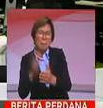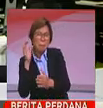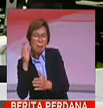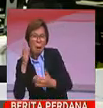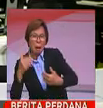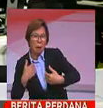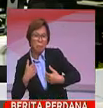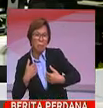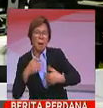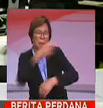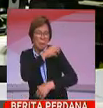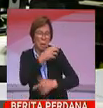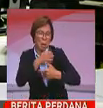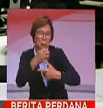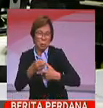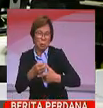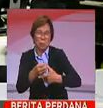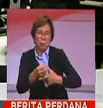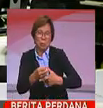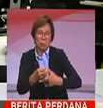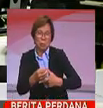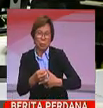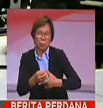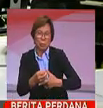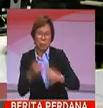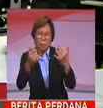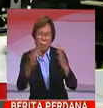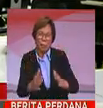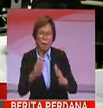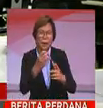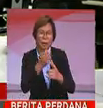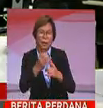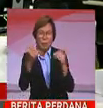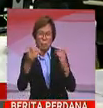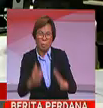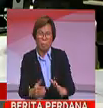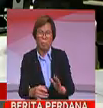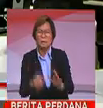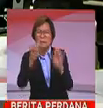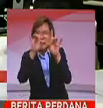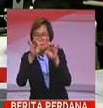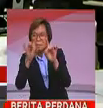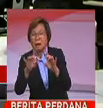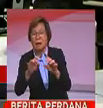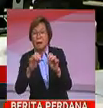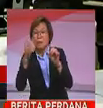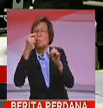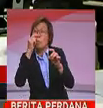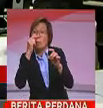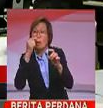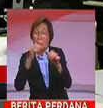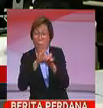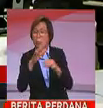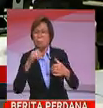ada pegawai dan pemain yang test positif. So itulah pandangan saya. Kalau